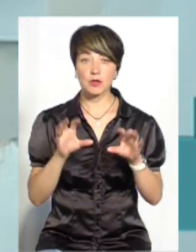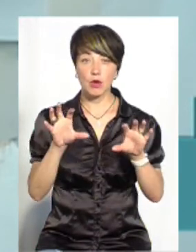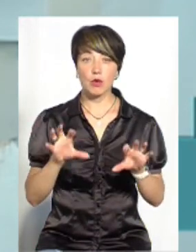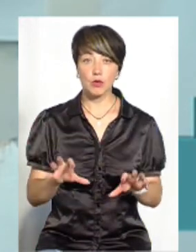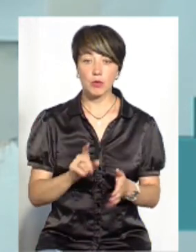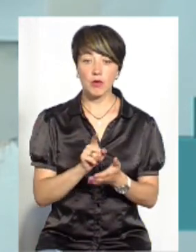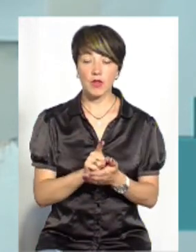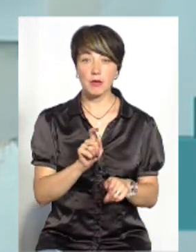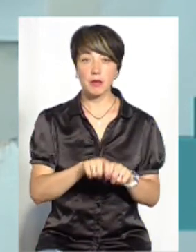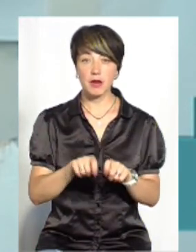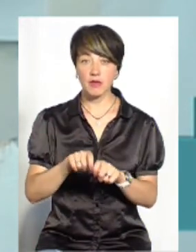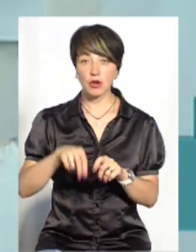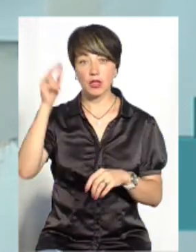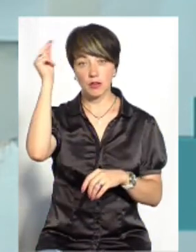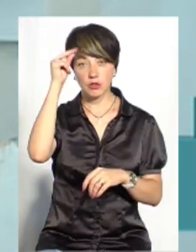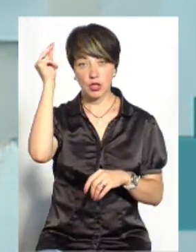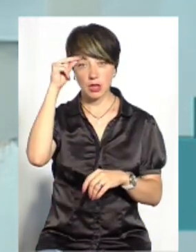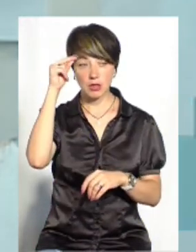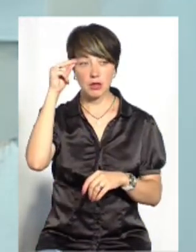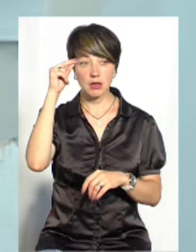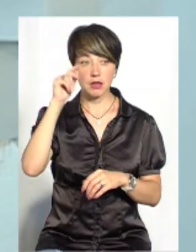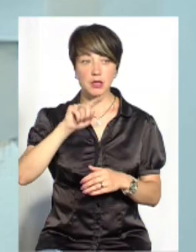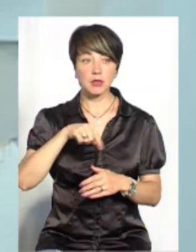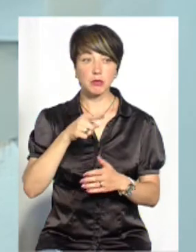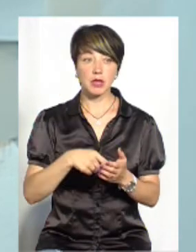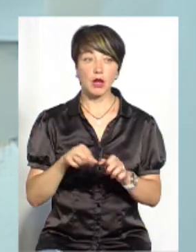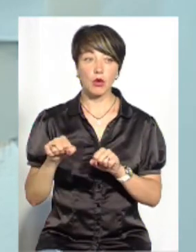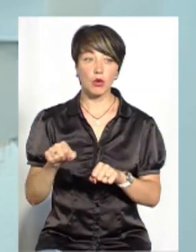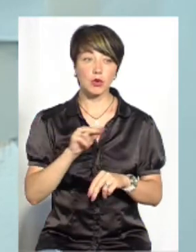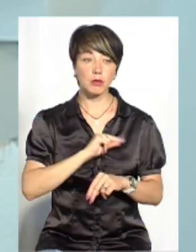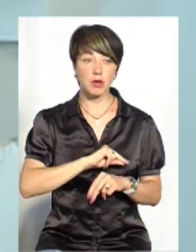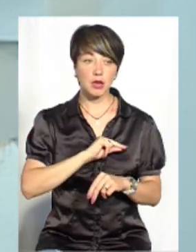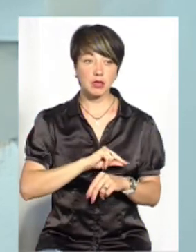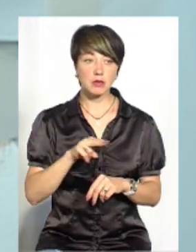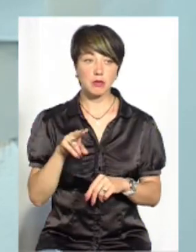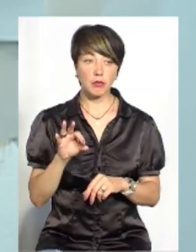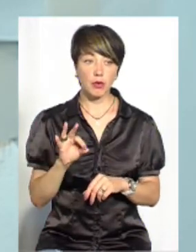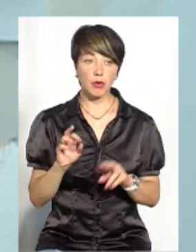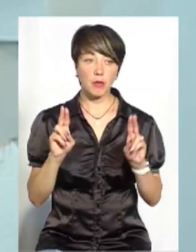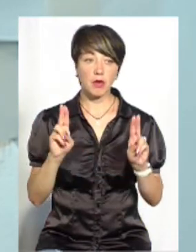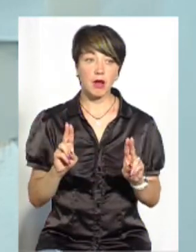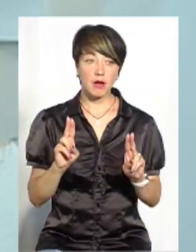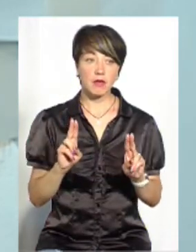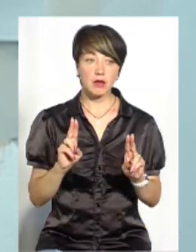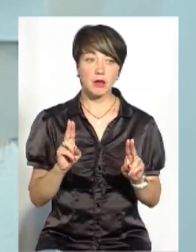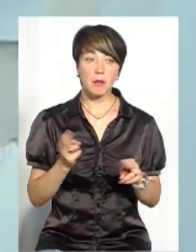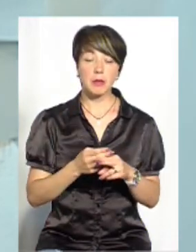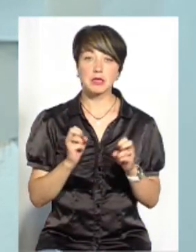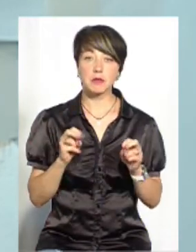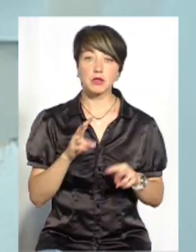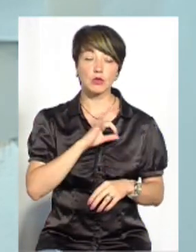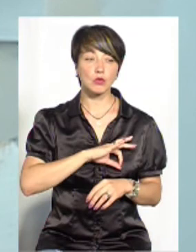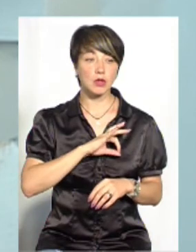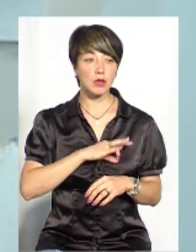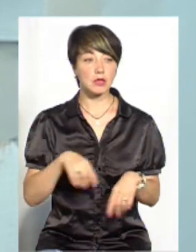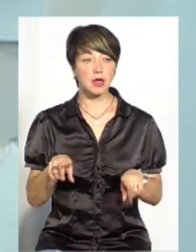пройти перевірку і навчання з перевірки знань з питань охорони праці по правилам будови безпечної експлуатації ліфтів,